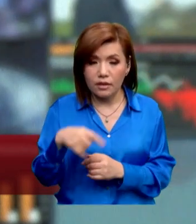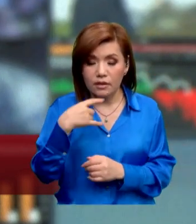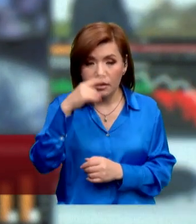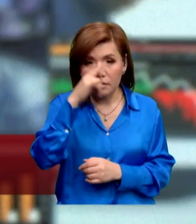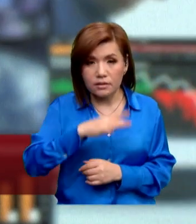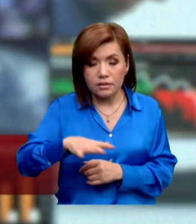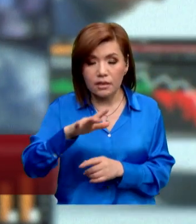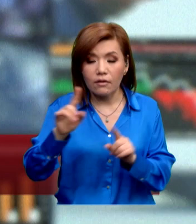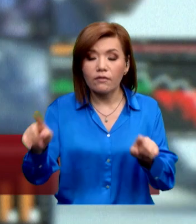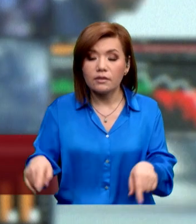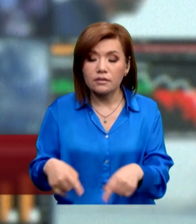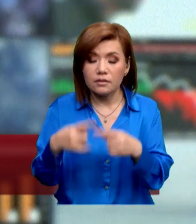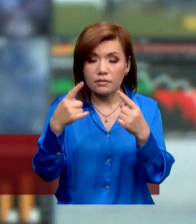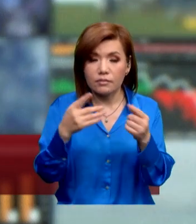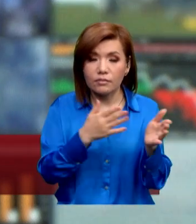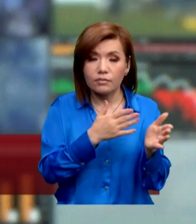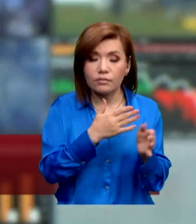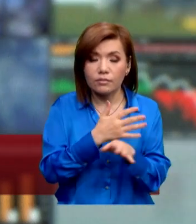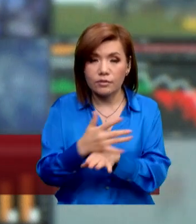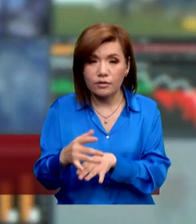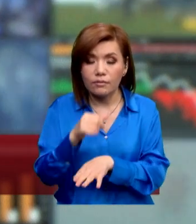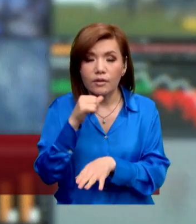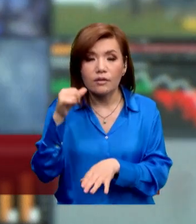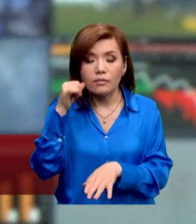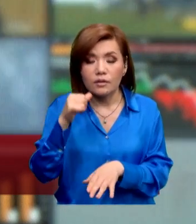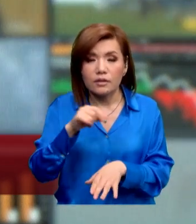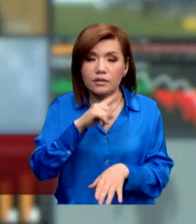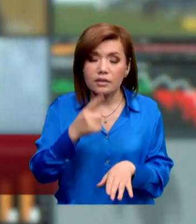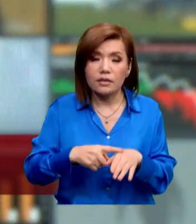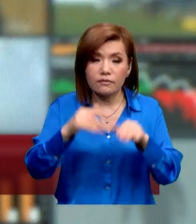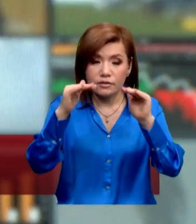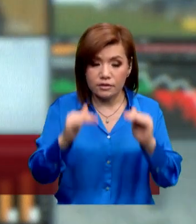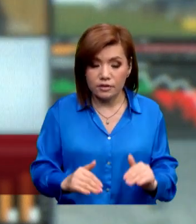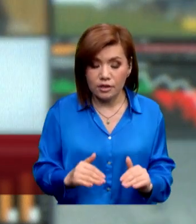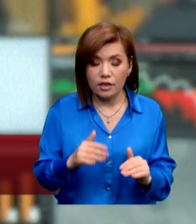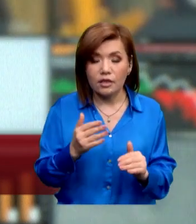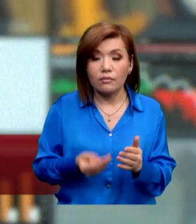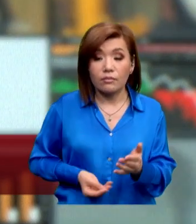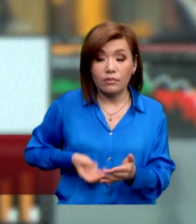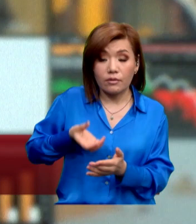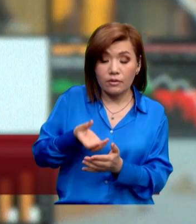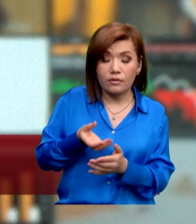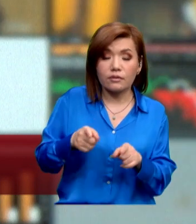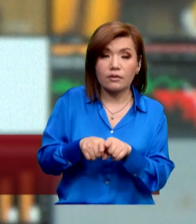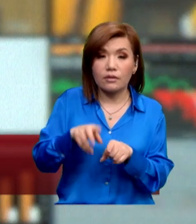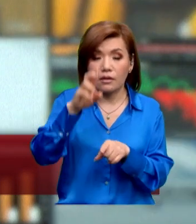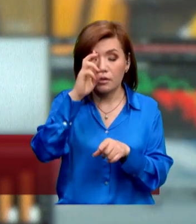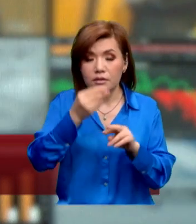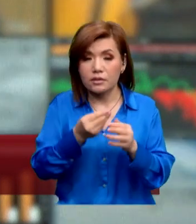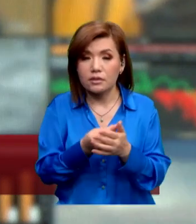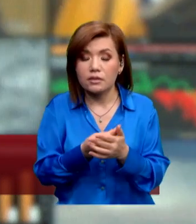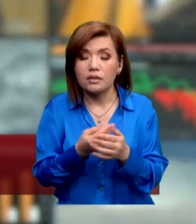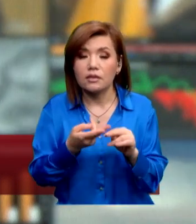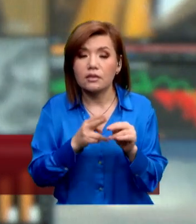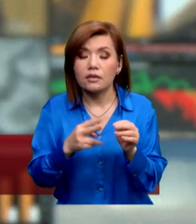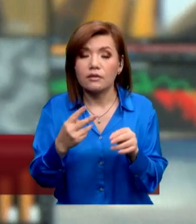Казахстана восстанавливается после прошлогоднего сильного снижения. К примеру, вложения нерезидентов в государственные ценные бумаги